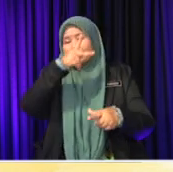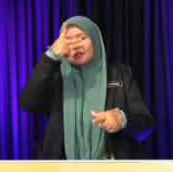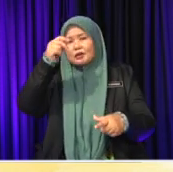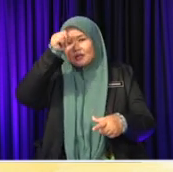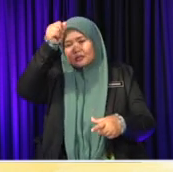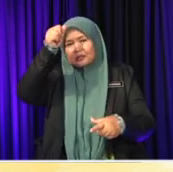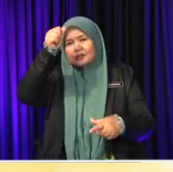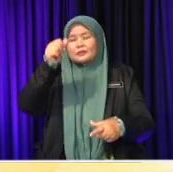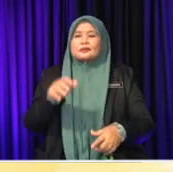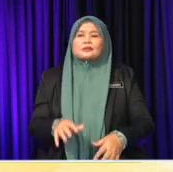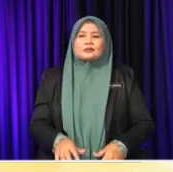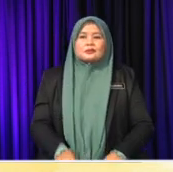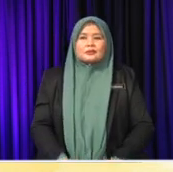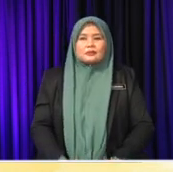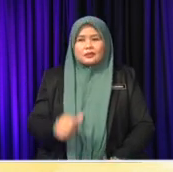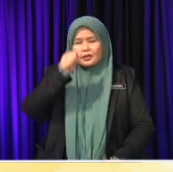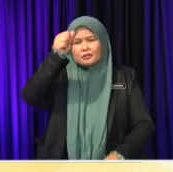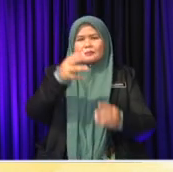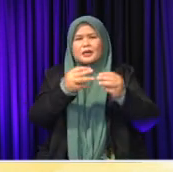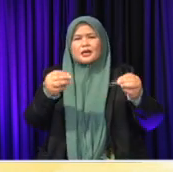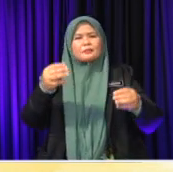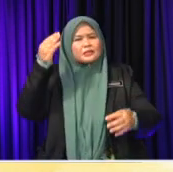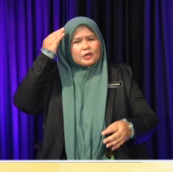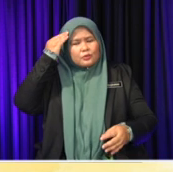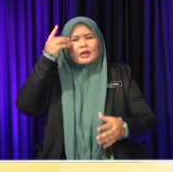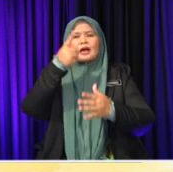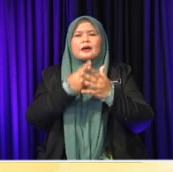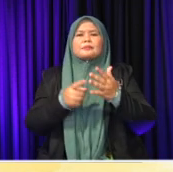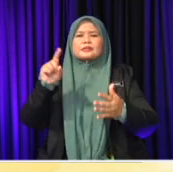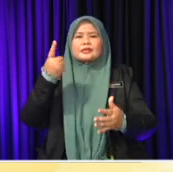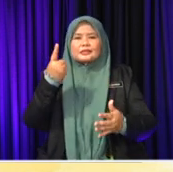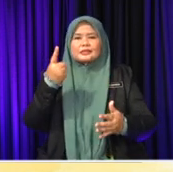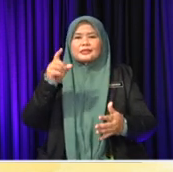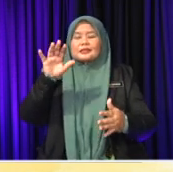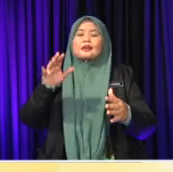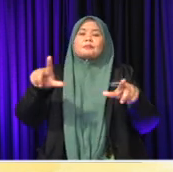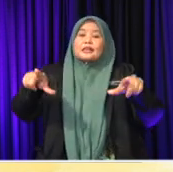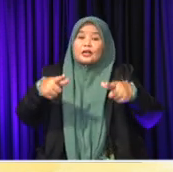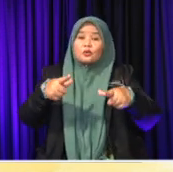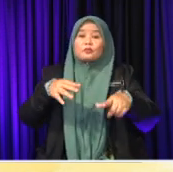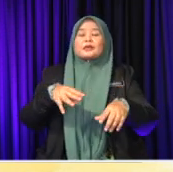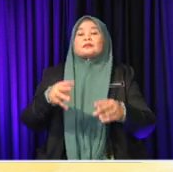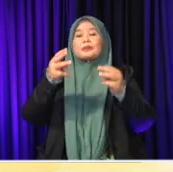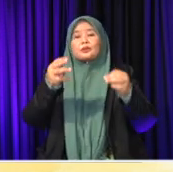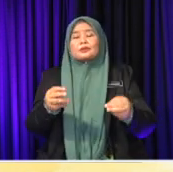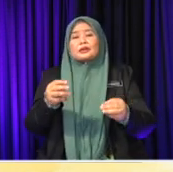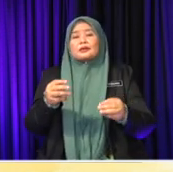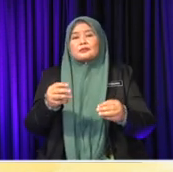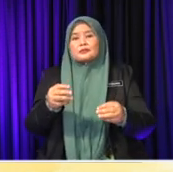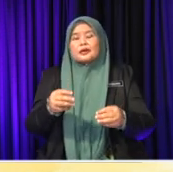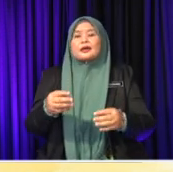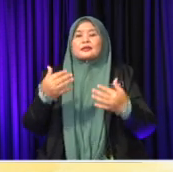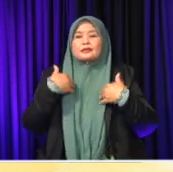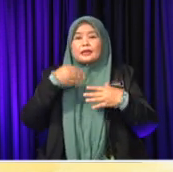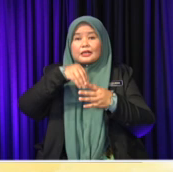Allah Maha Mengetahui apa saja yang berlaku pada makhlukNya Apa tah lagi yang